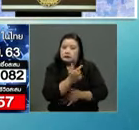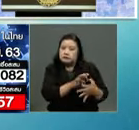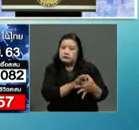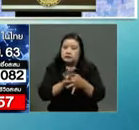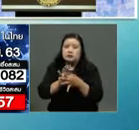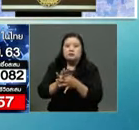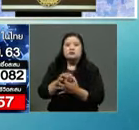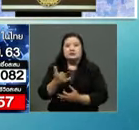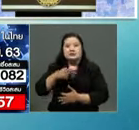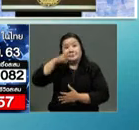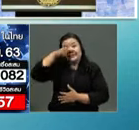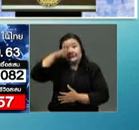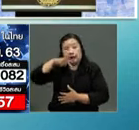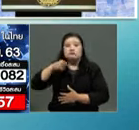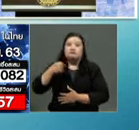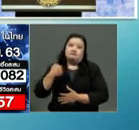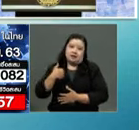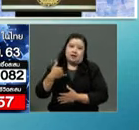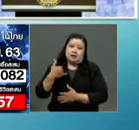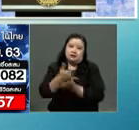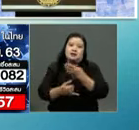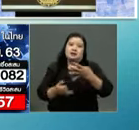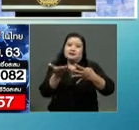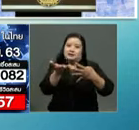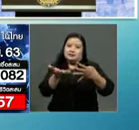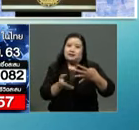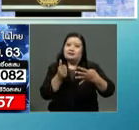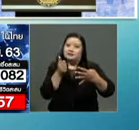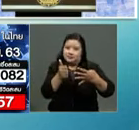ประเทศเท่านั้นที่ได้เข้าเค้านะครับก็คือใครเวียดนามออสเตรเลียและนิวซีแลนด์ซึ่งแน่นอนครับเขาก็ต้องดูมาตรการของการดูแลคนของประเทศนั้นๆซึ่งไทยเราก็อยู่ใน4ประเทศนี้แต่งไรก็ตามแต่นะครับนำเรียนไปก่อนนะครับว่าถ้าท่านไปเที่ยวประเทศเทาหรือไปธุระอะไรของไม่ได้เท่ากับเข้ามามายังเมืองไทยเรา